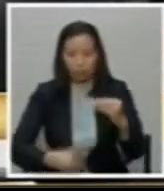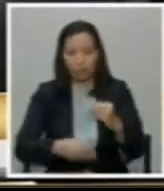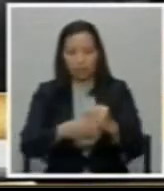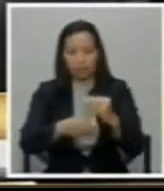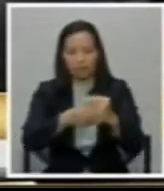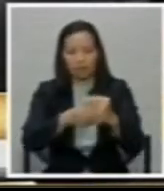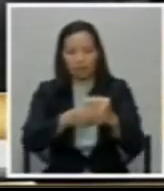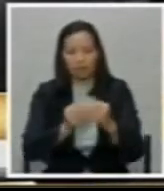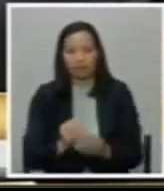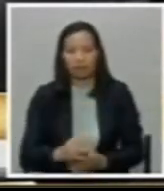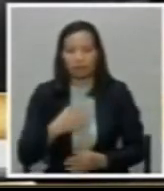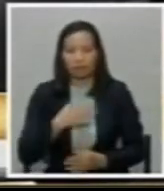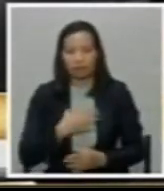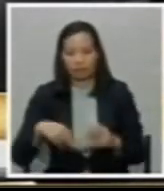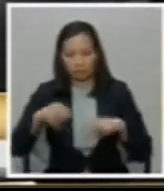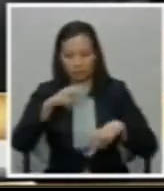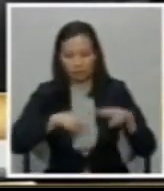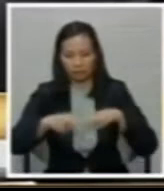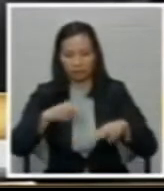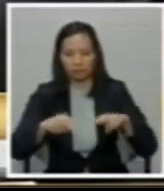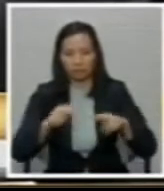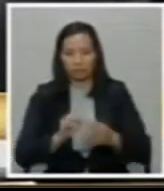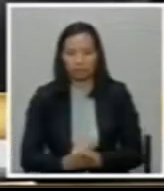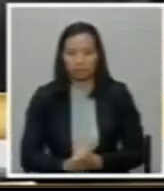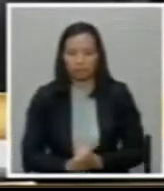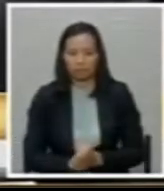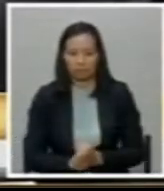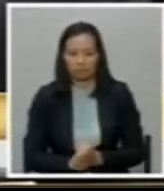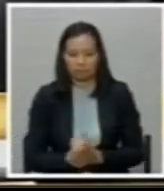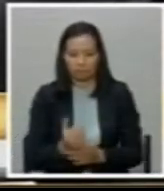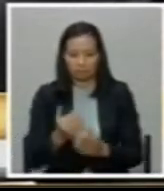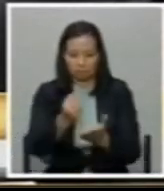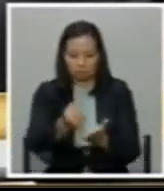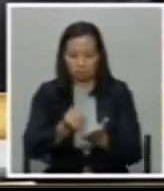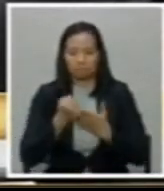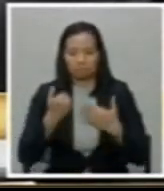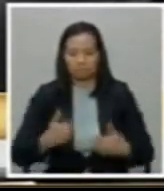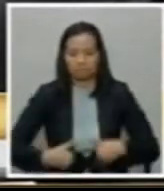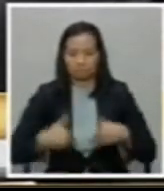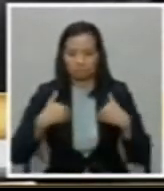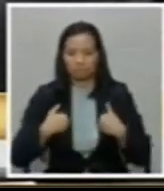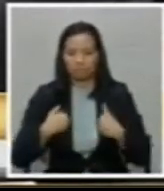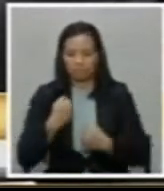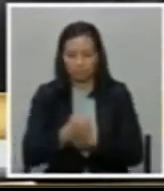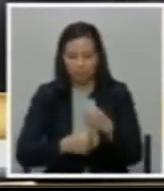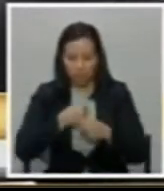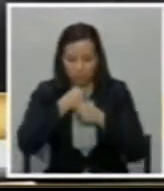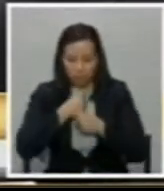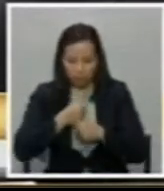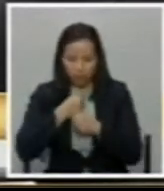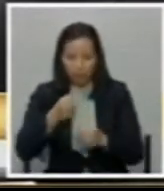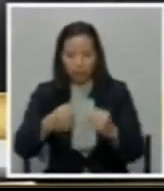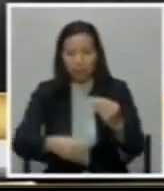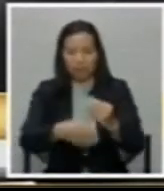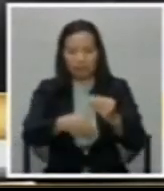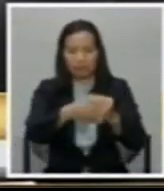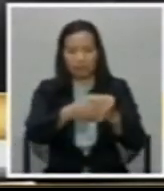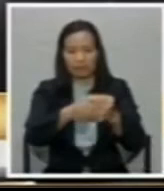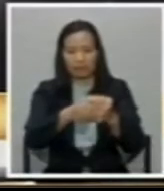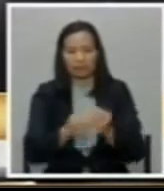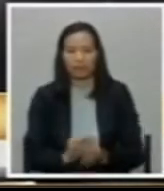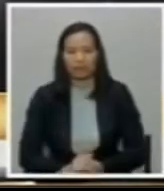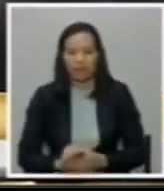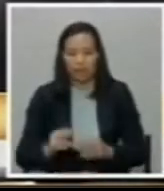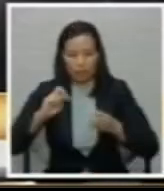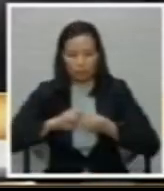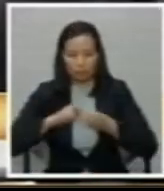นะครับความต้องการดูแลเพื่อยังชีพดูแลในวัยชราก็จะมีมากขึ้นปัญหา